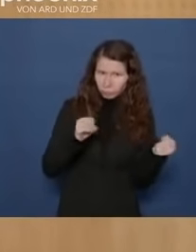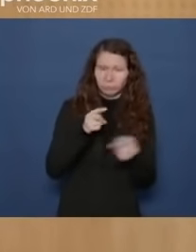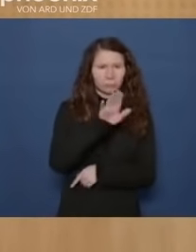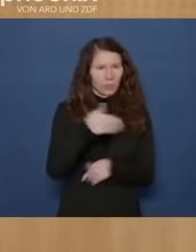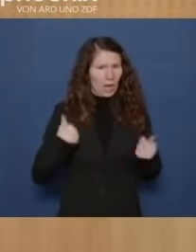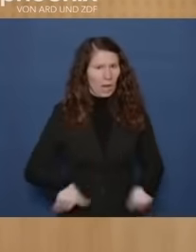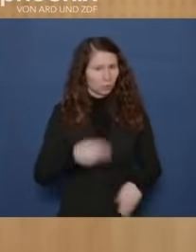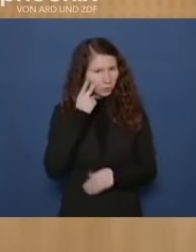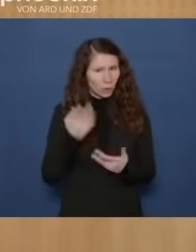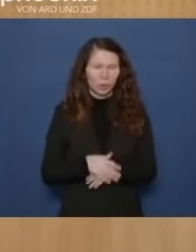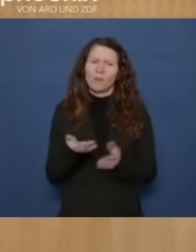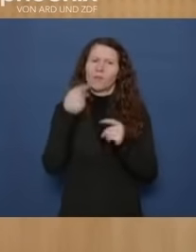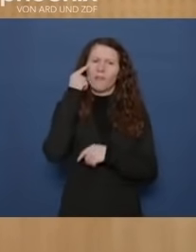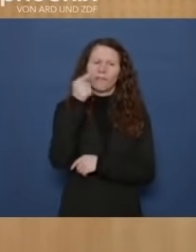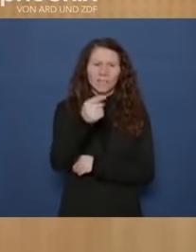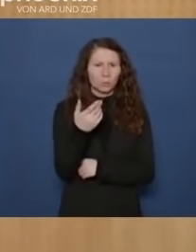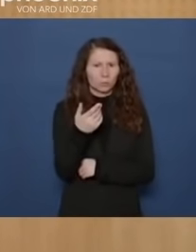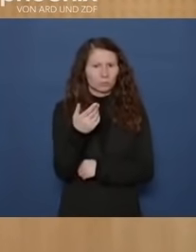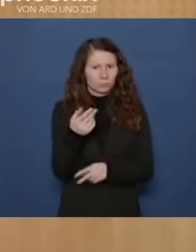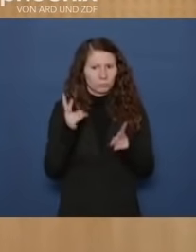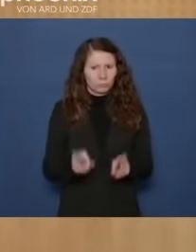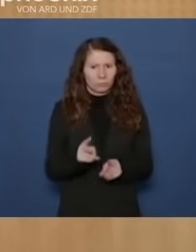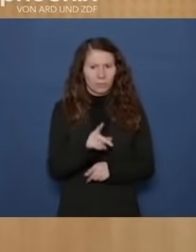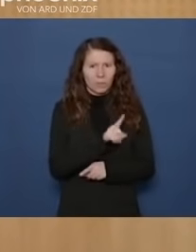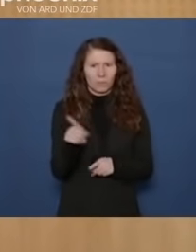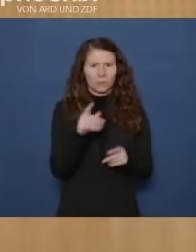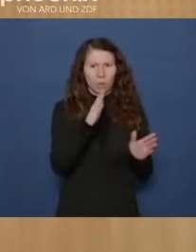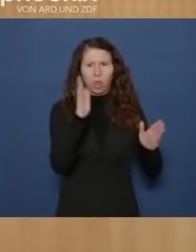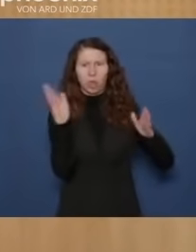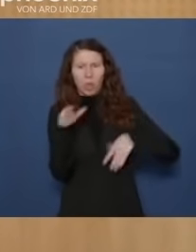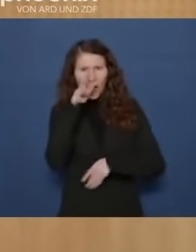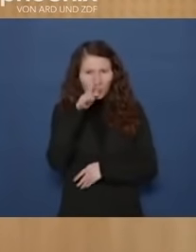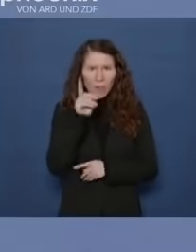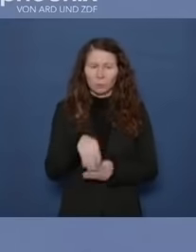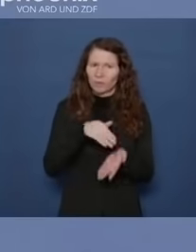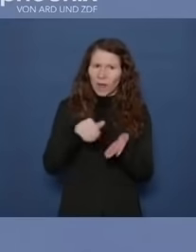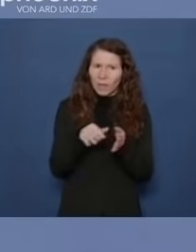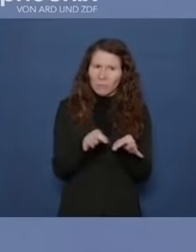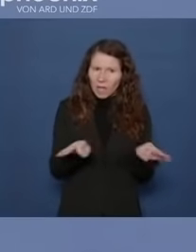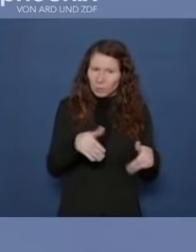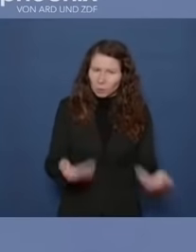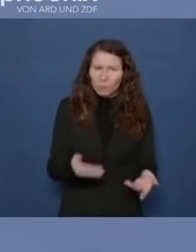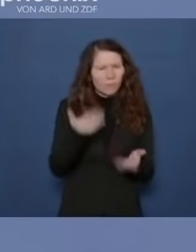woher hat man jetzt schon die Kenntnis, dass das also in den April hinein noch alles gelten muss? Danke.